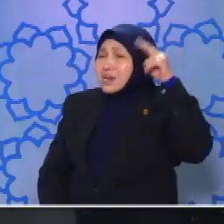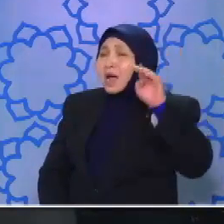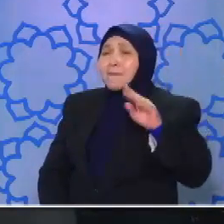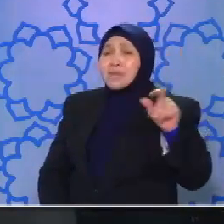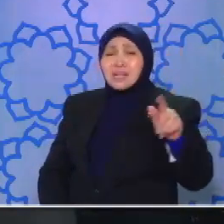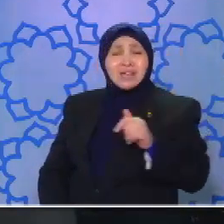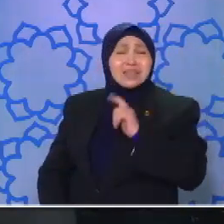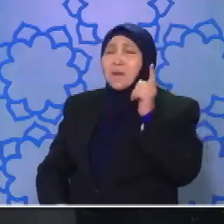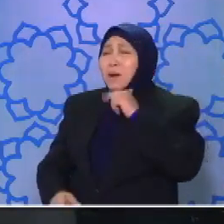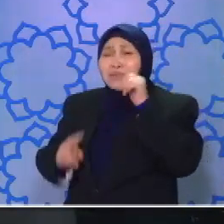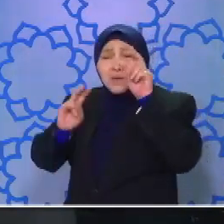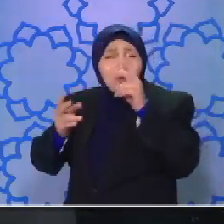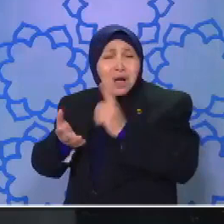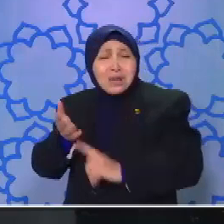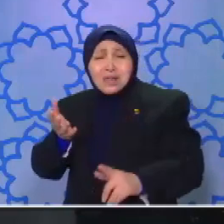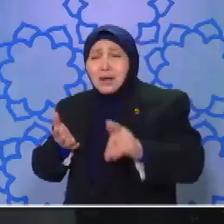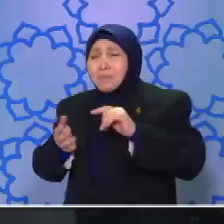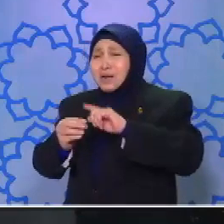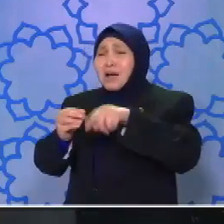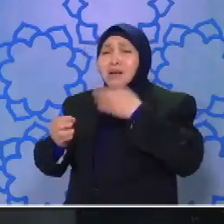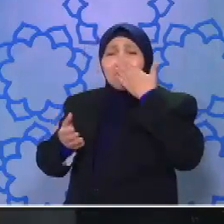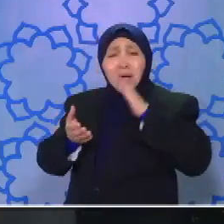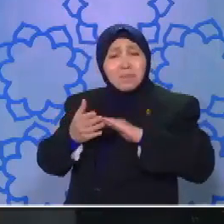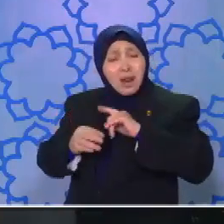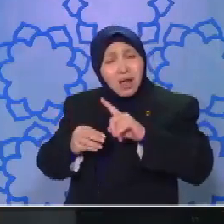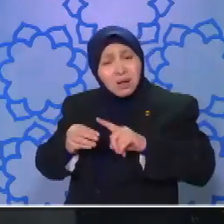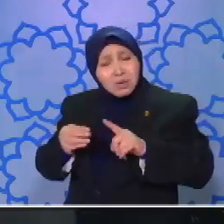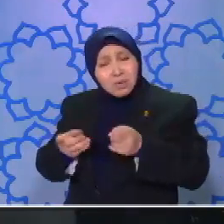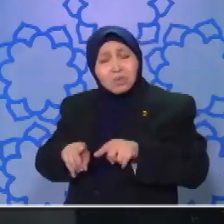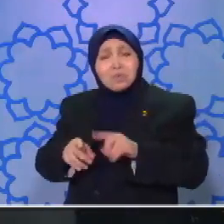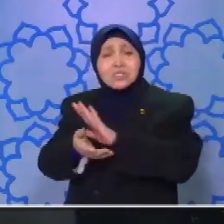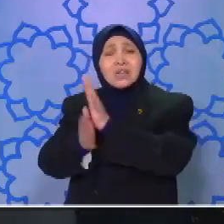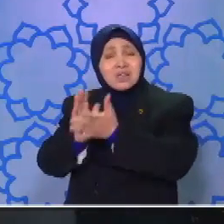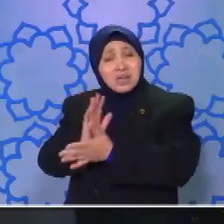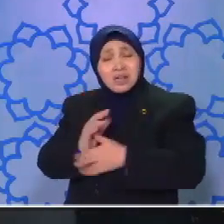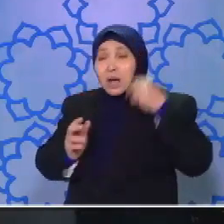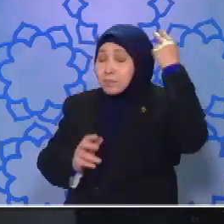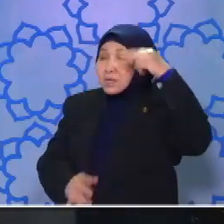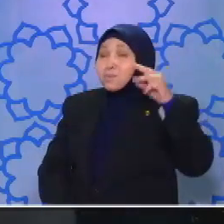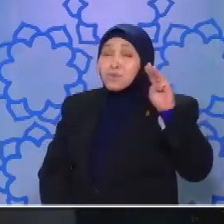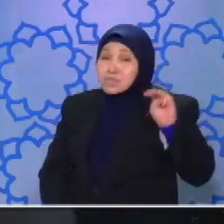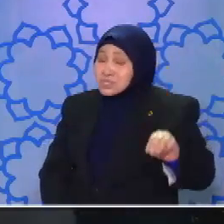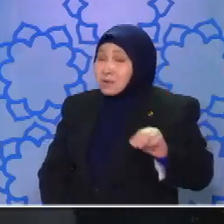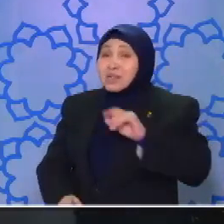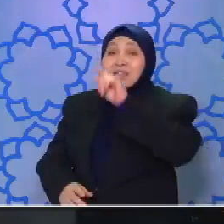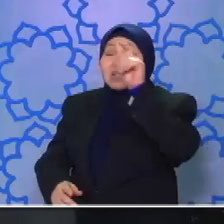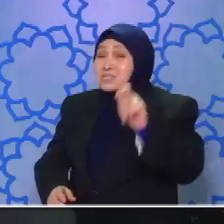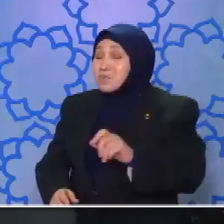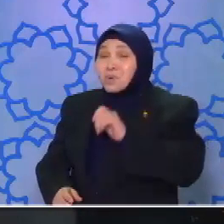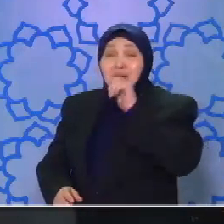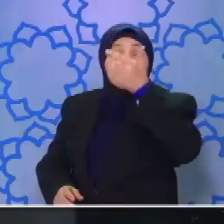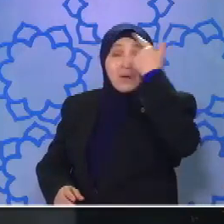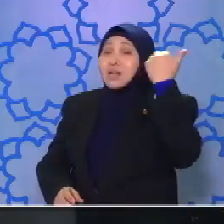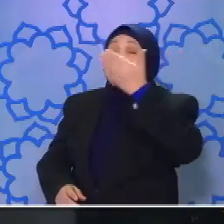melihat kemungkaran berlaku. Jadi bila tak nak kemungkaran berlaku, Nabi Musa bertanya itu bukan pasal Nabi Musa